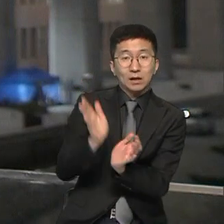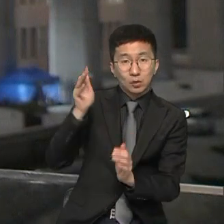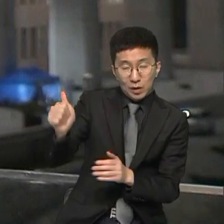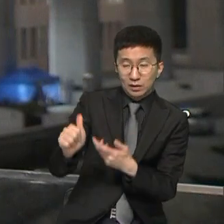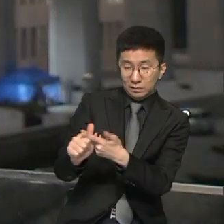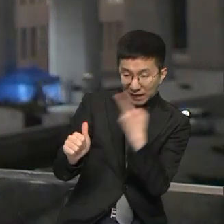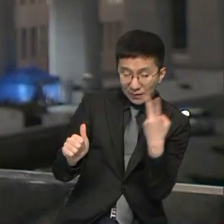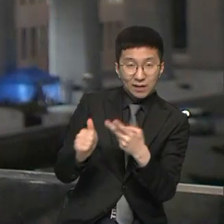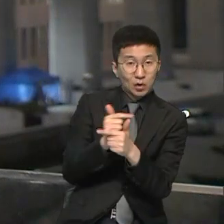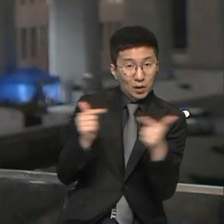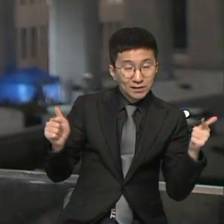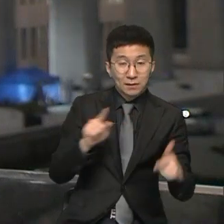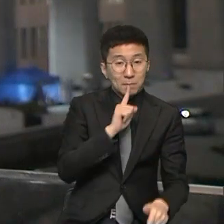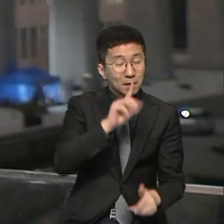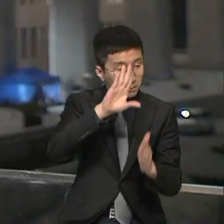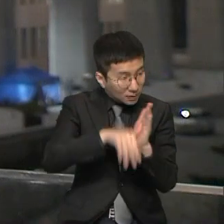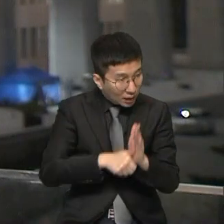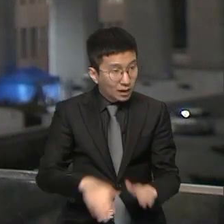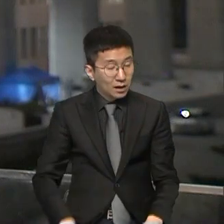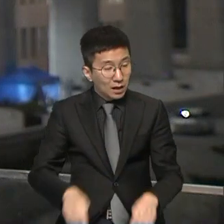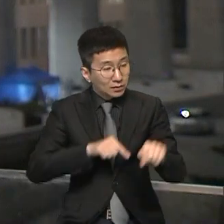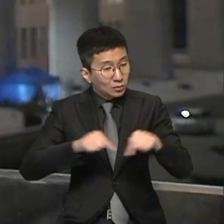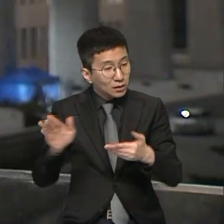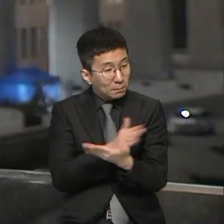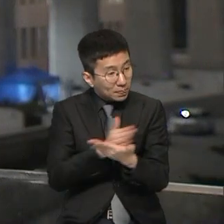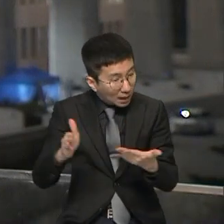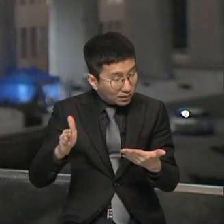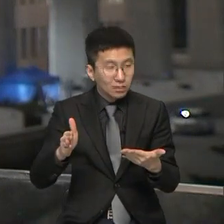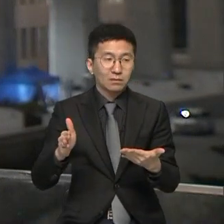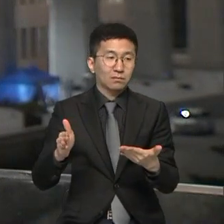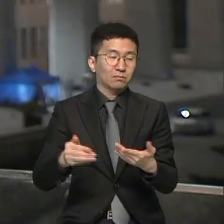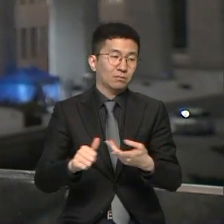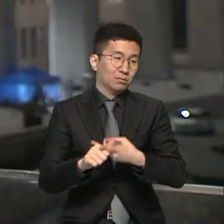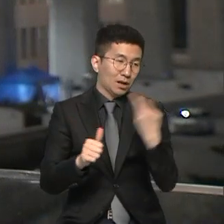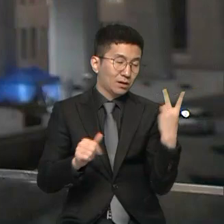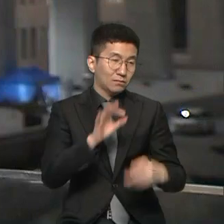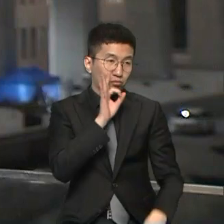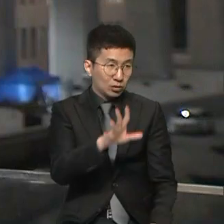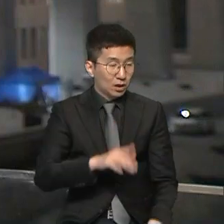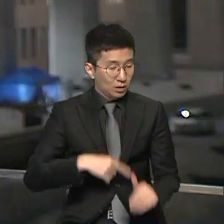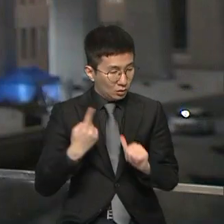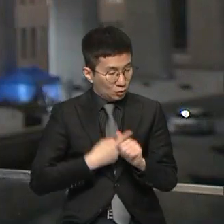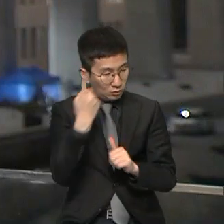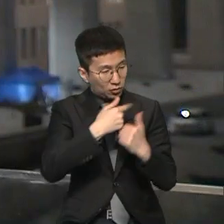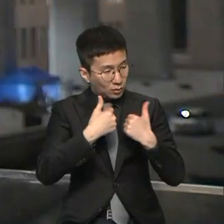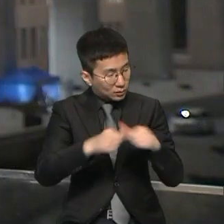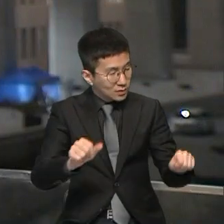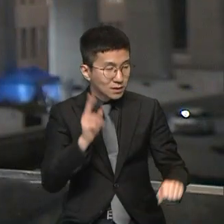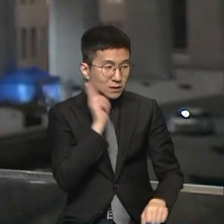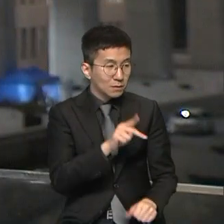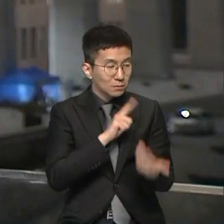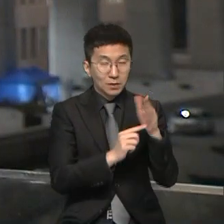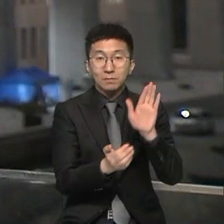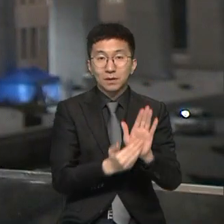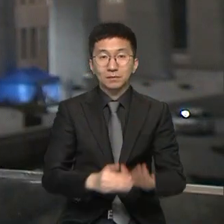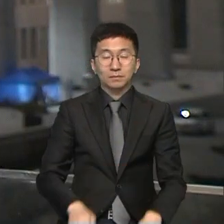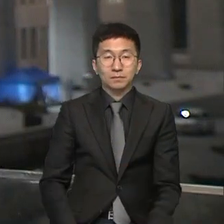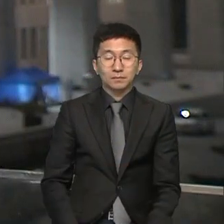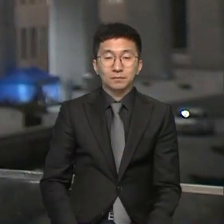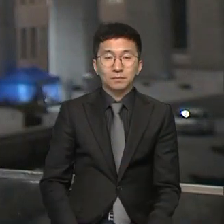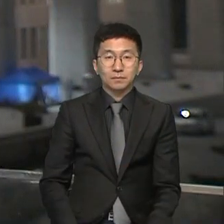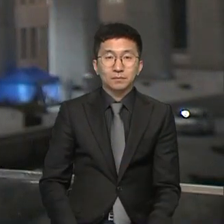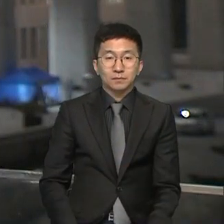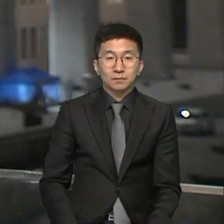대해 정책 판단은 탄핵 사유가 아니라며 심각한 인신공격, 명예훼손이라고 맞받았습니다.